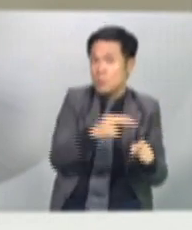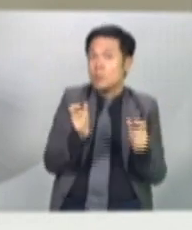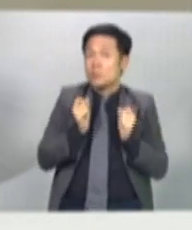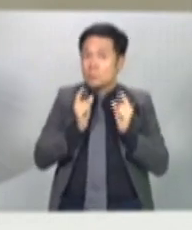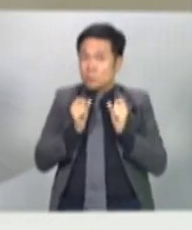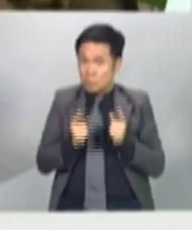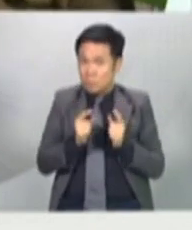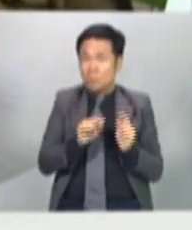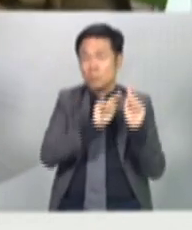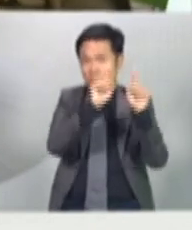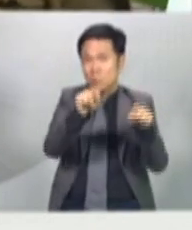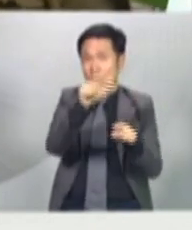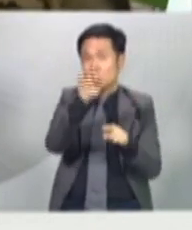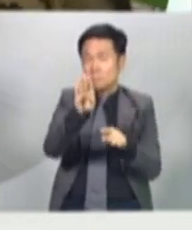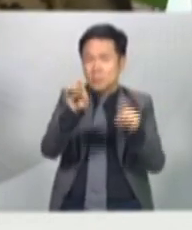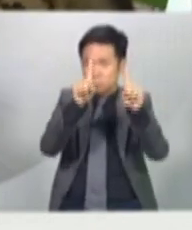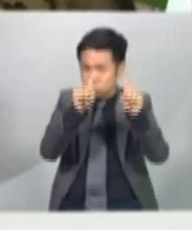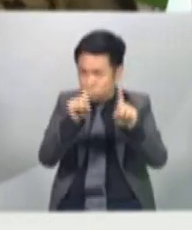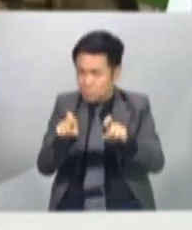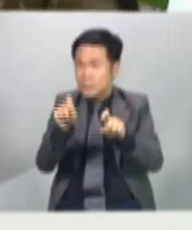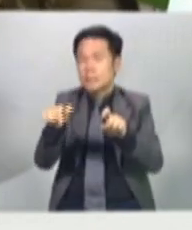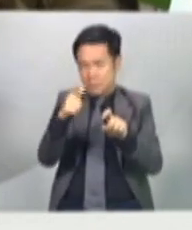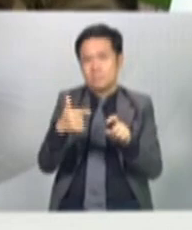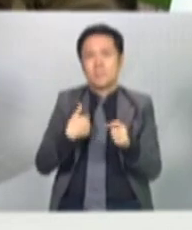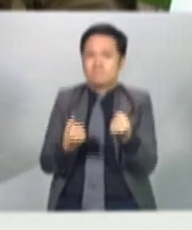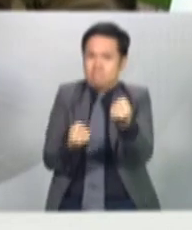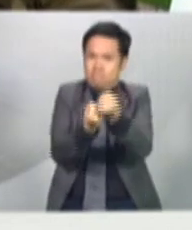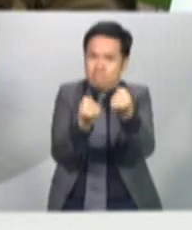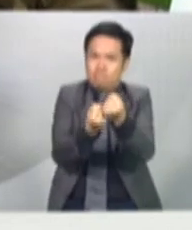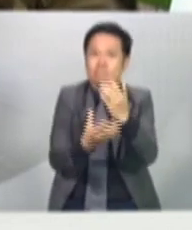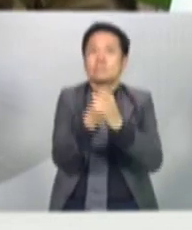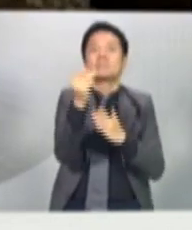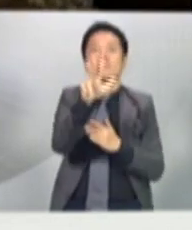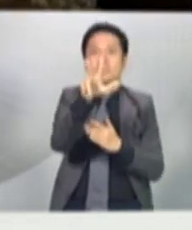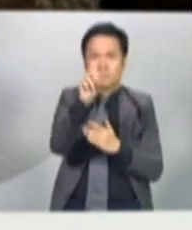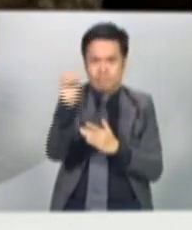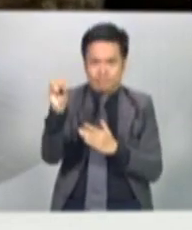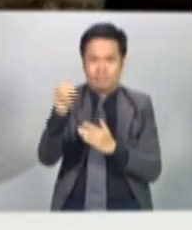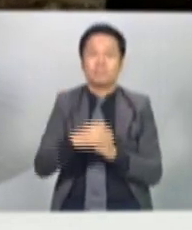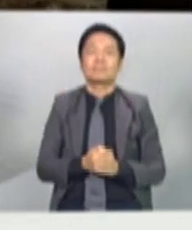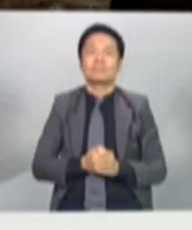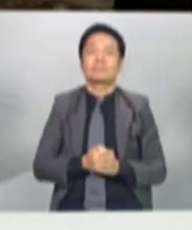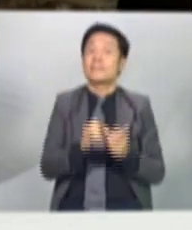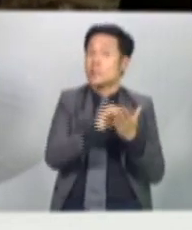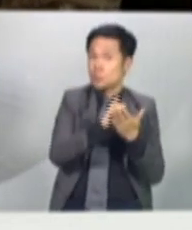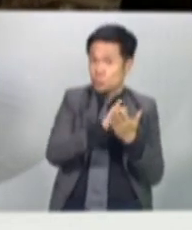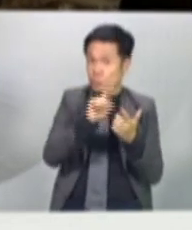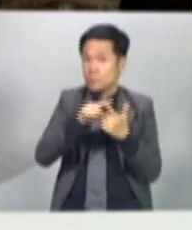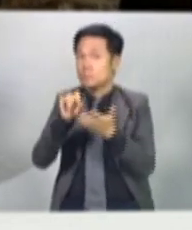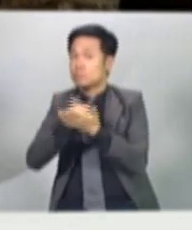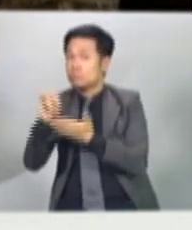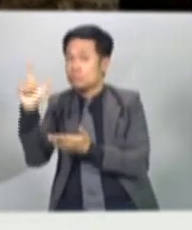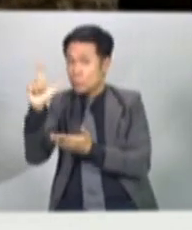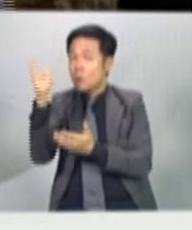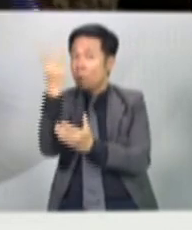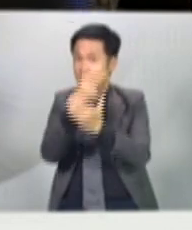ataupun Ma dan swasta di samping itu Serikat instrumen dan Takaful keluarga akan